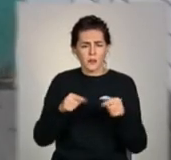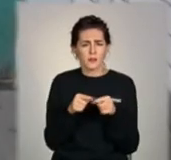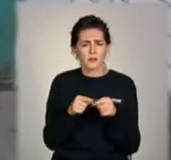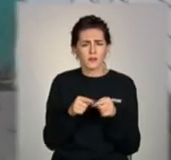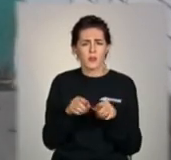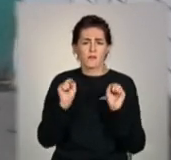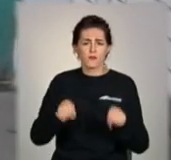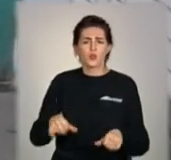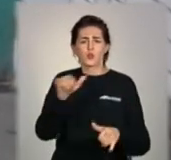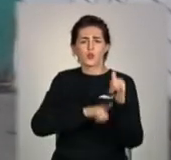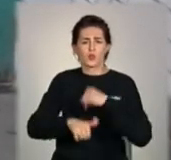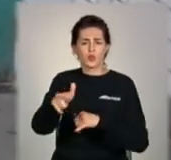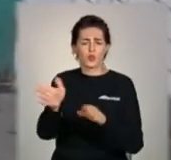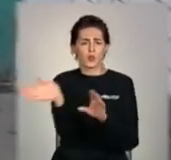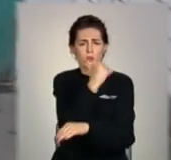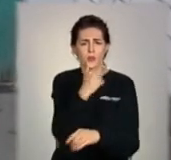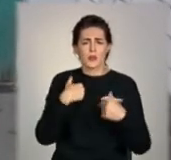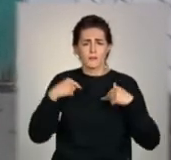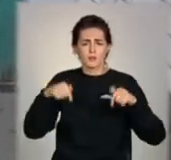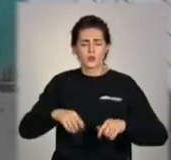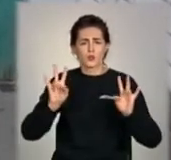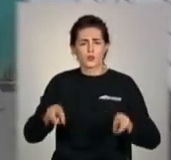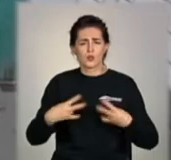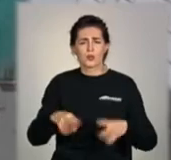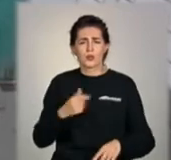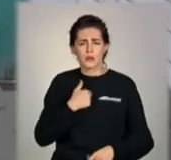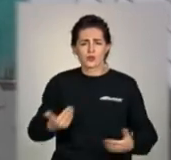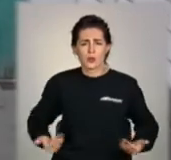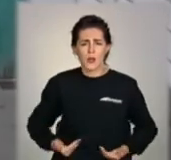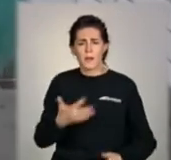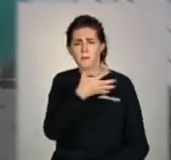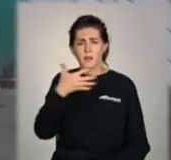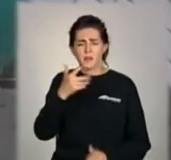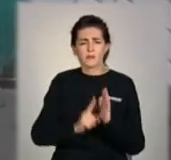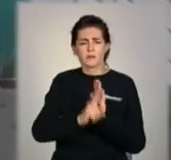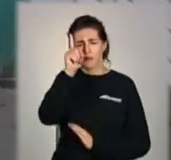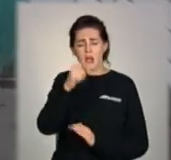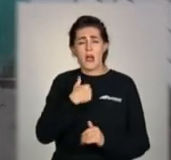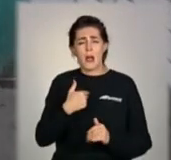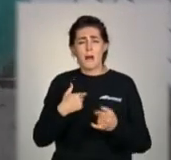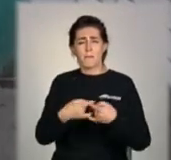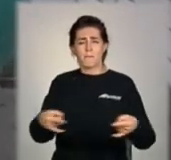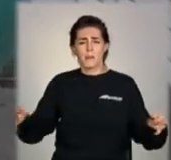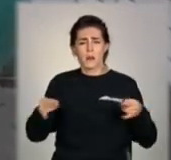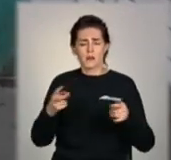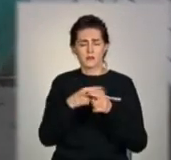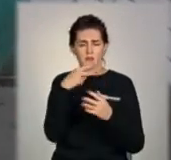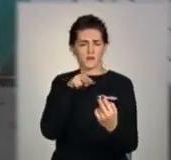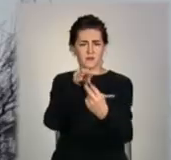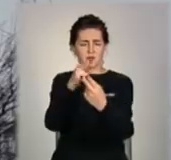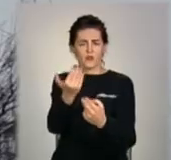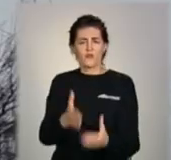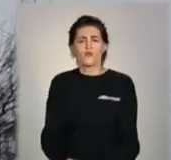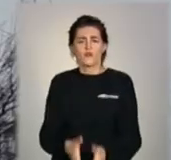вони її переносять. Вона тут нам не потрібна. Я живу на п'ятому поверсі, у мене балкон виходить прямо на цю вишку. Тобто